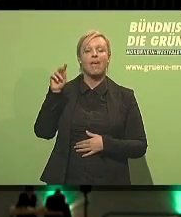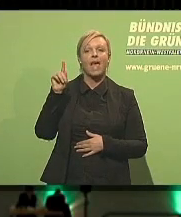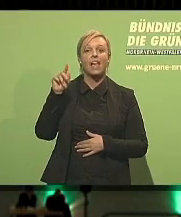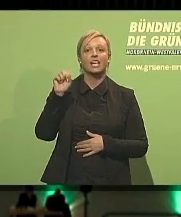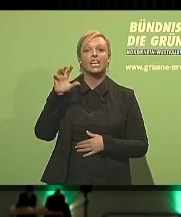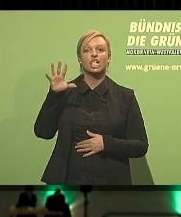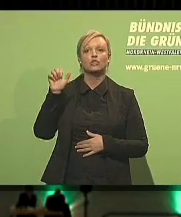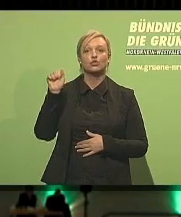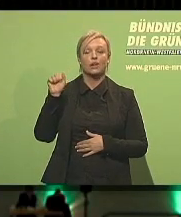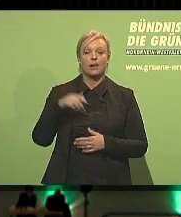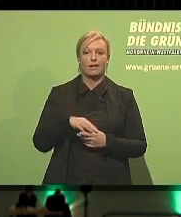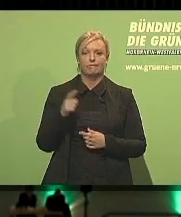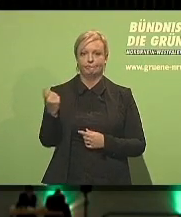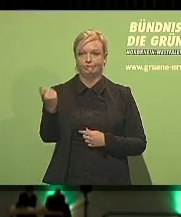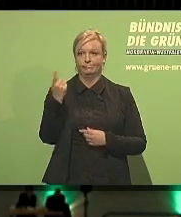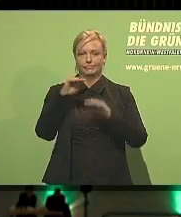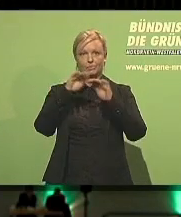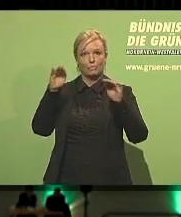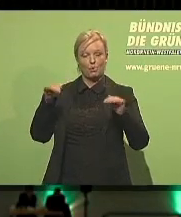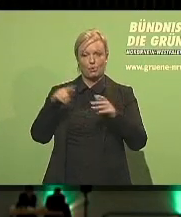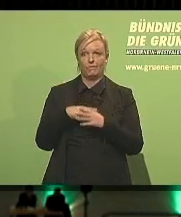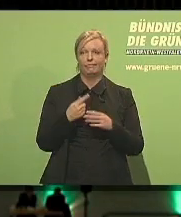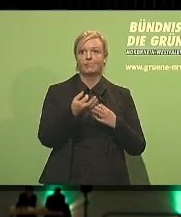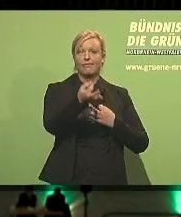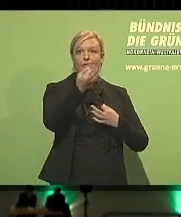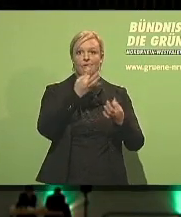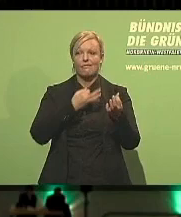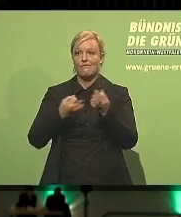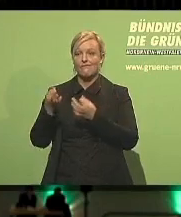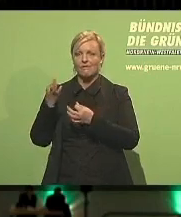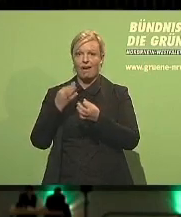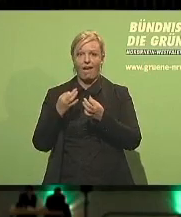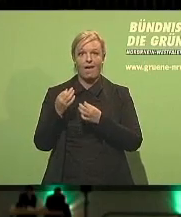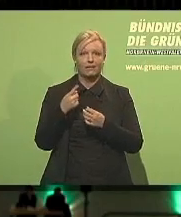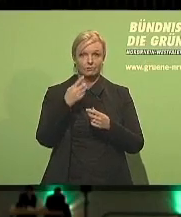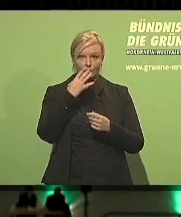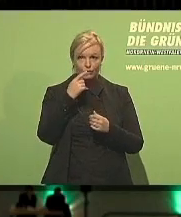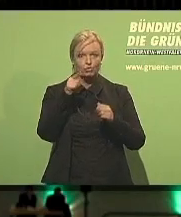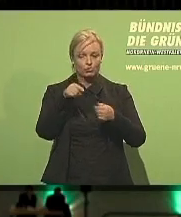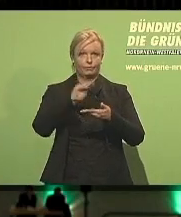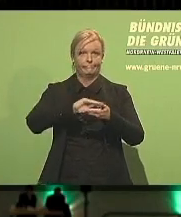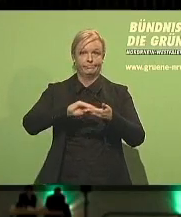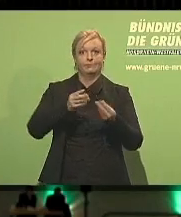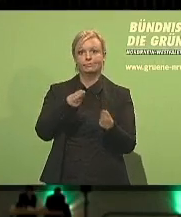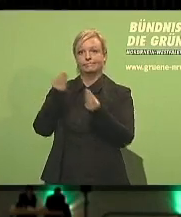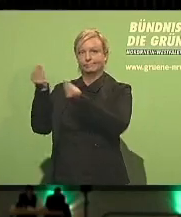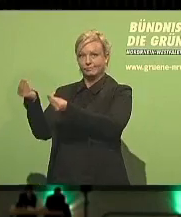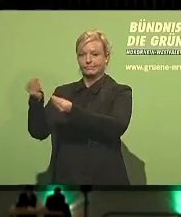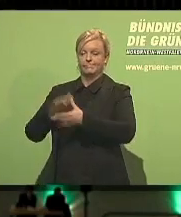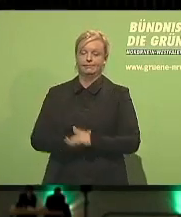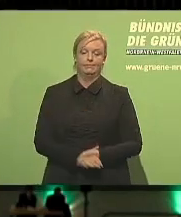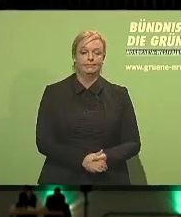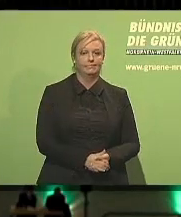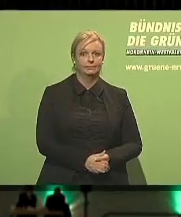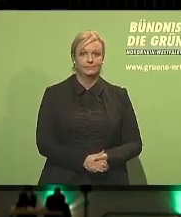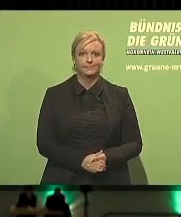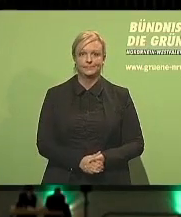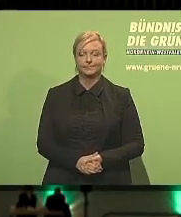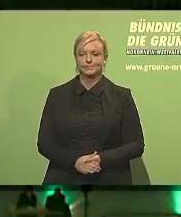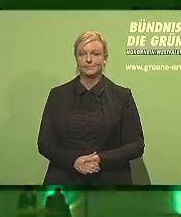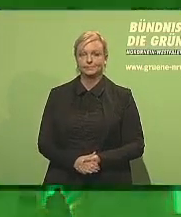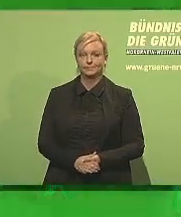kommt. Fragen sind auch jetzt an die beiden Kandidaten einzuwerfen. Sag noch mal kurz, dass ich so ein bisschen ruhiger werde.